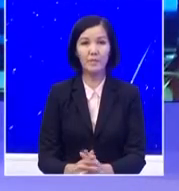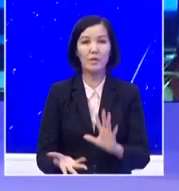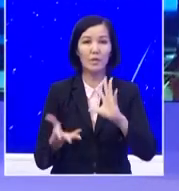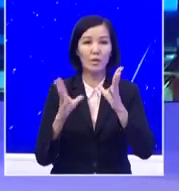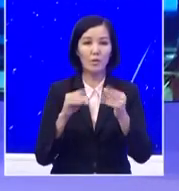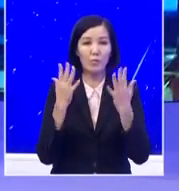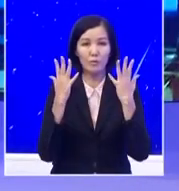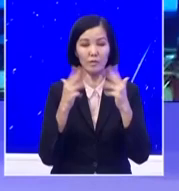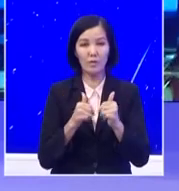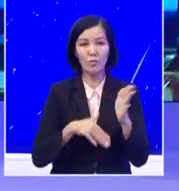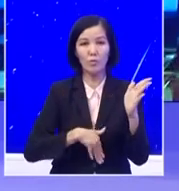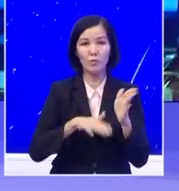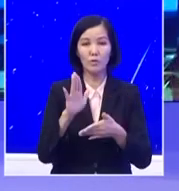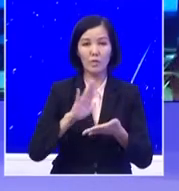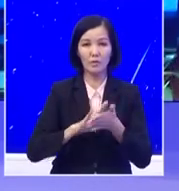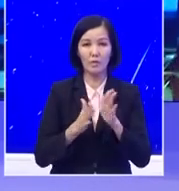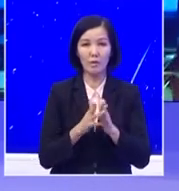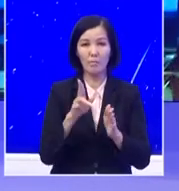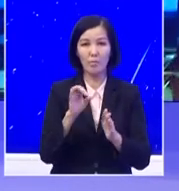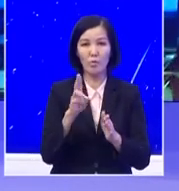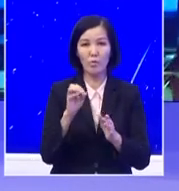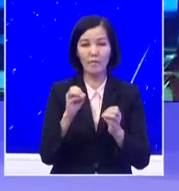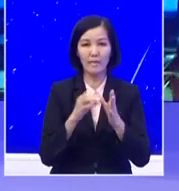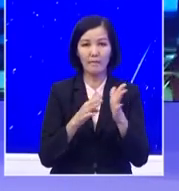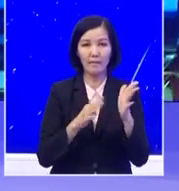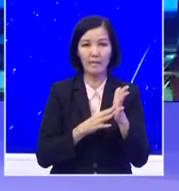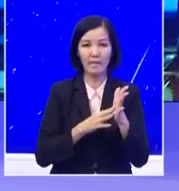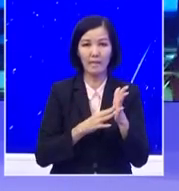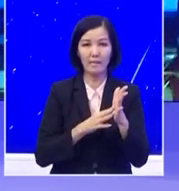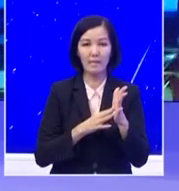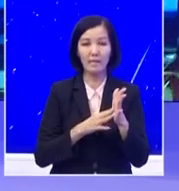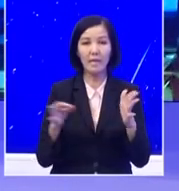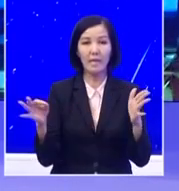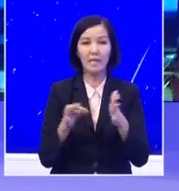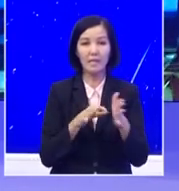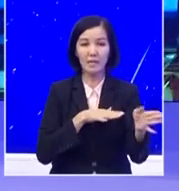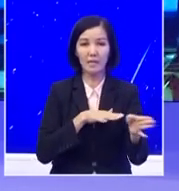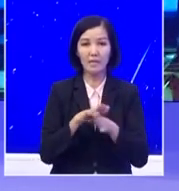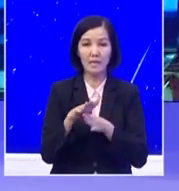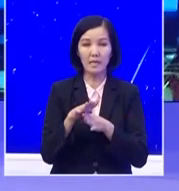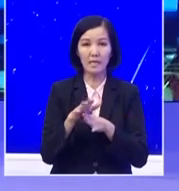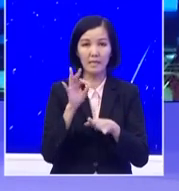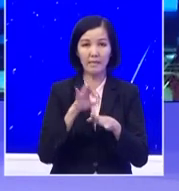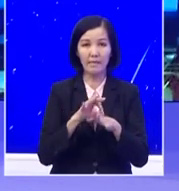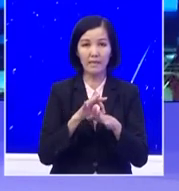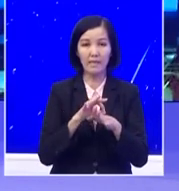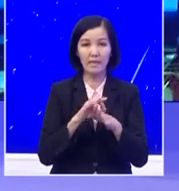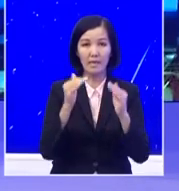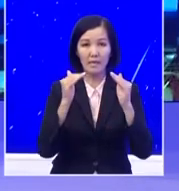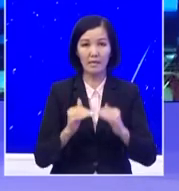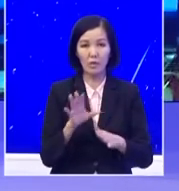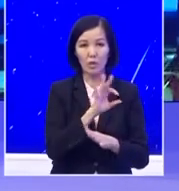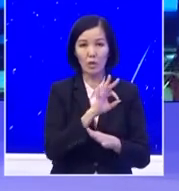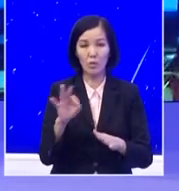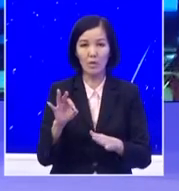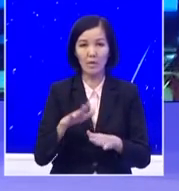общую статистику улучшения ситуации по COVID-19 для закрепления достигнутого результата и сведения заболеваемости к нулю на